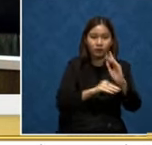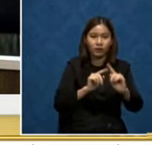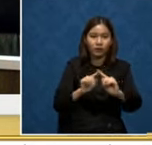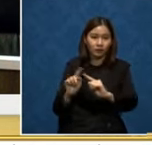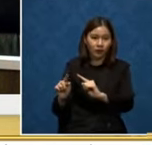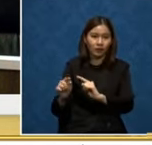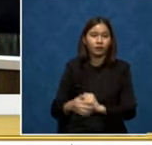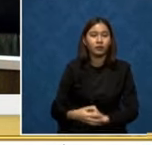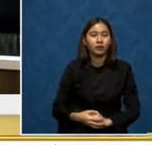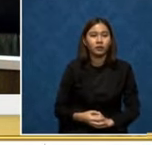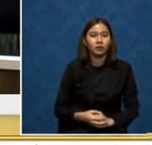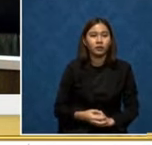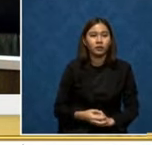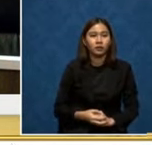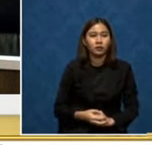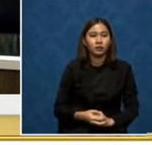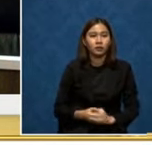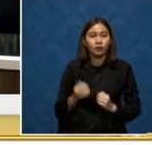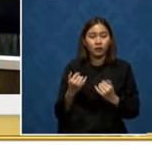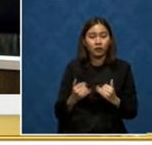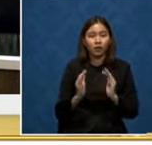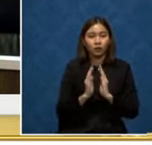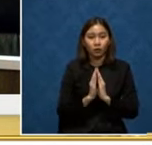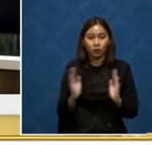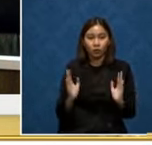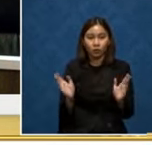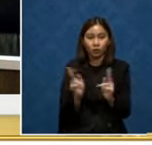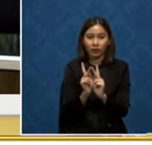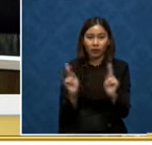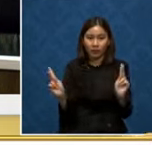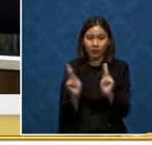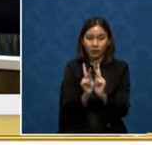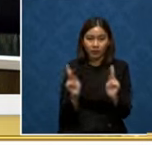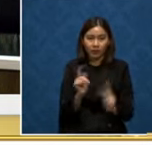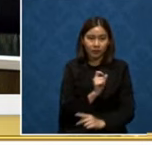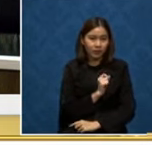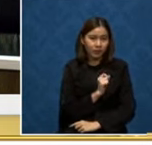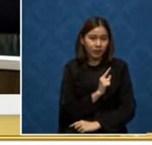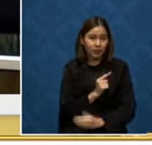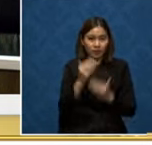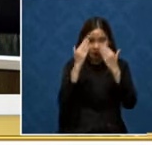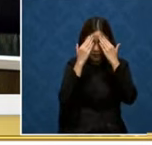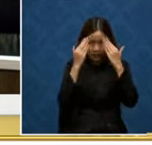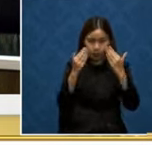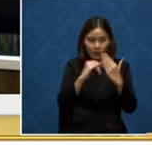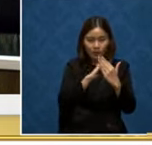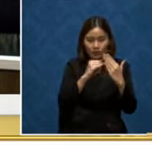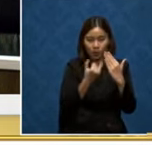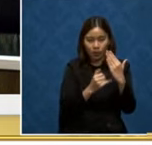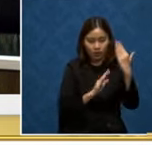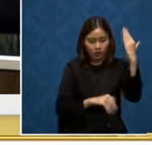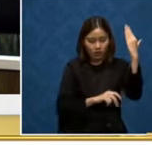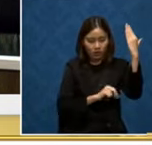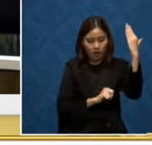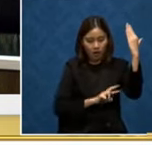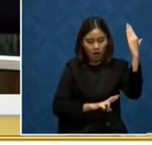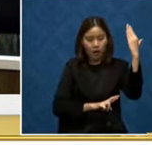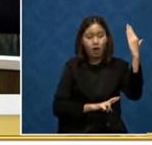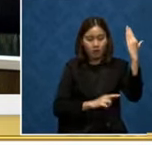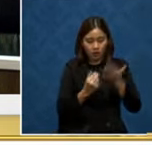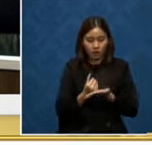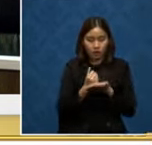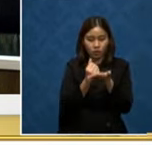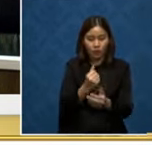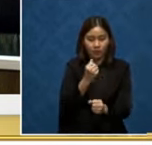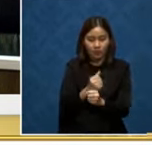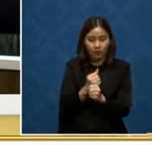ซึ่งต้องขอขอบคุณทางขณะกรการอสลามประจำจัหวดนาบางจัหวดช้ราธิวาสที่ชวยด